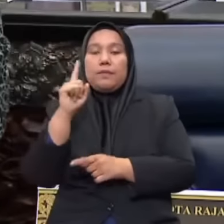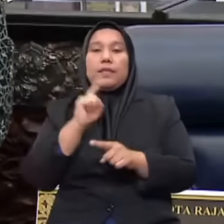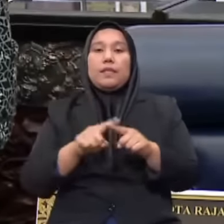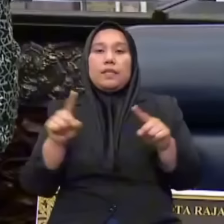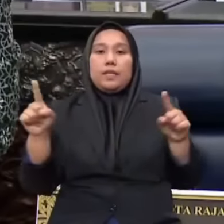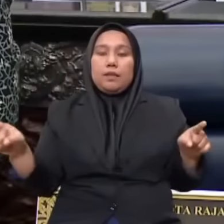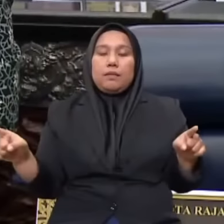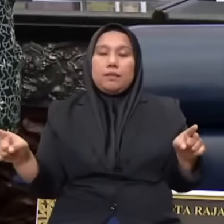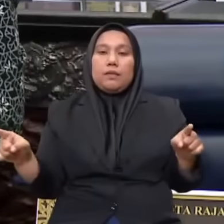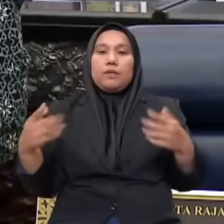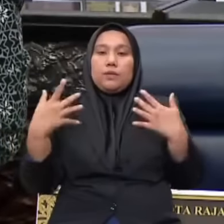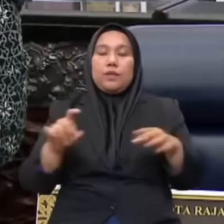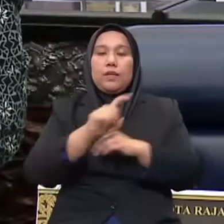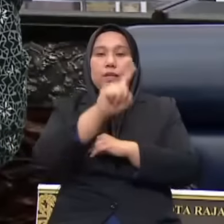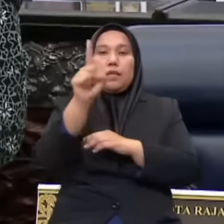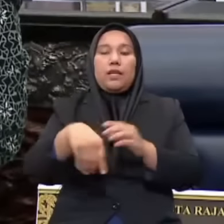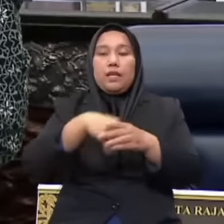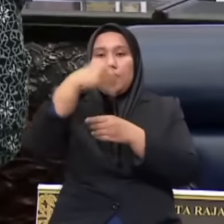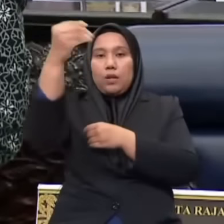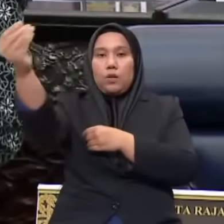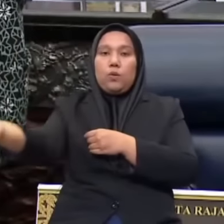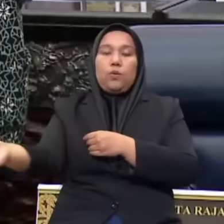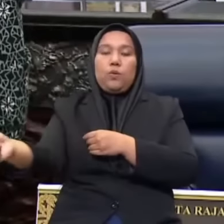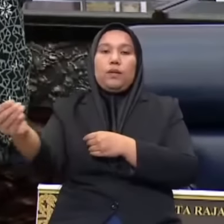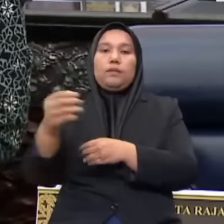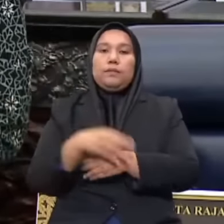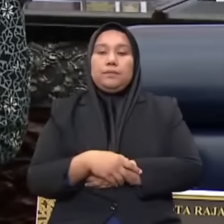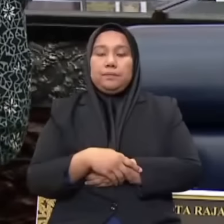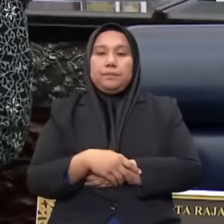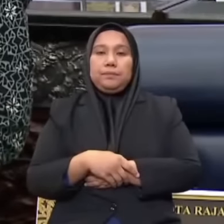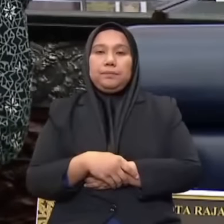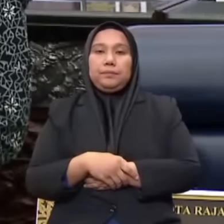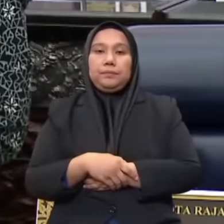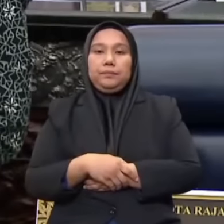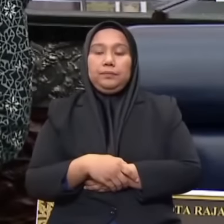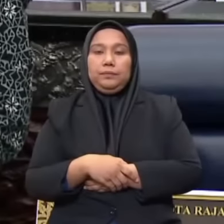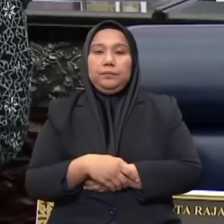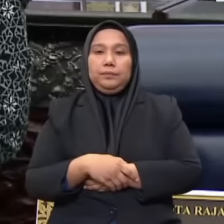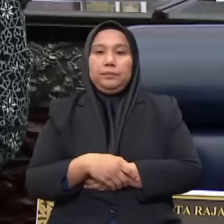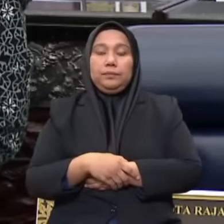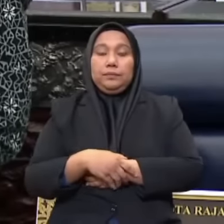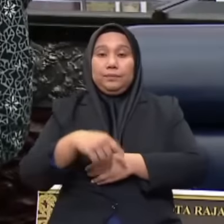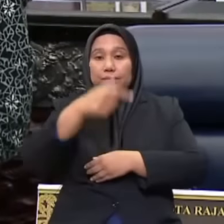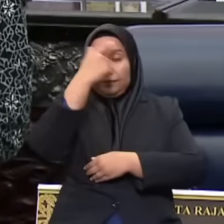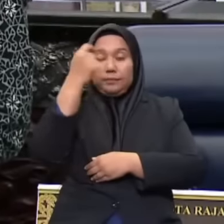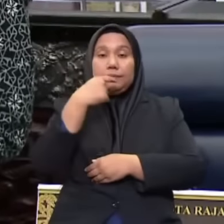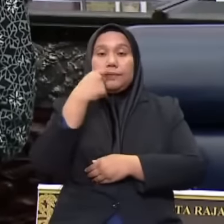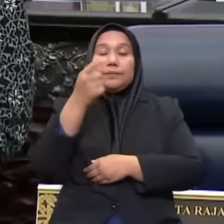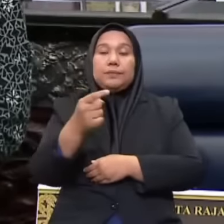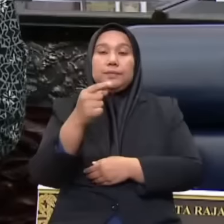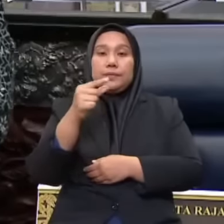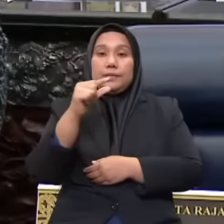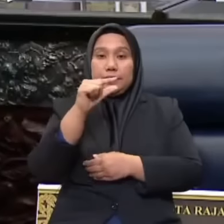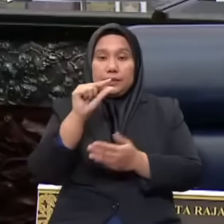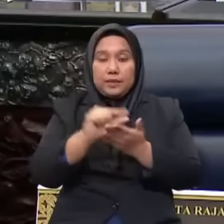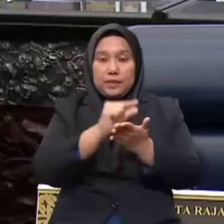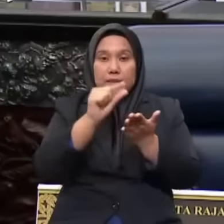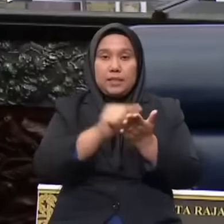luar konteks. Kerana yang kita sebut ialah geran-geran yang diberikan kepada syarikat-syarikat